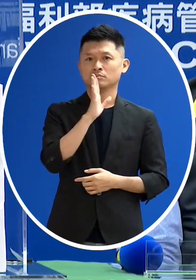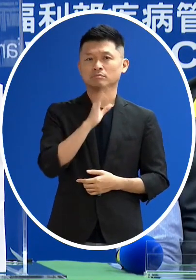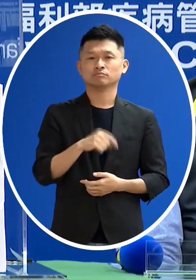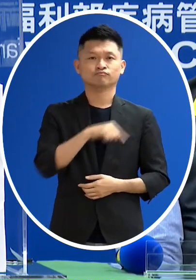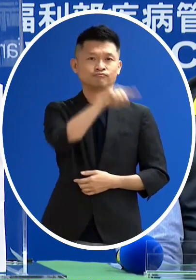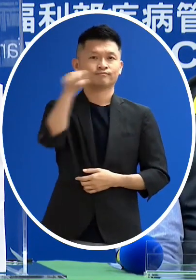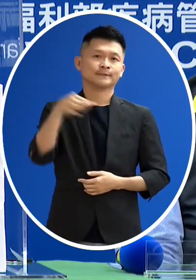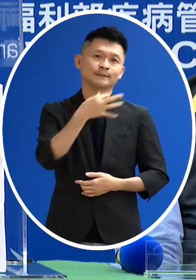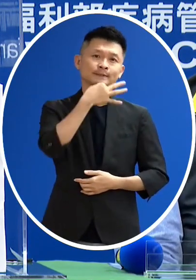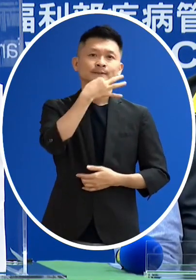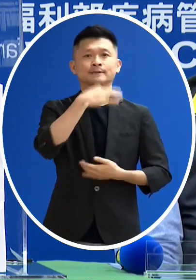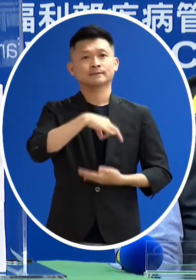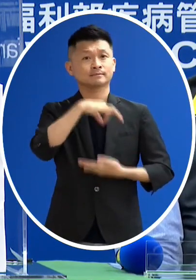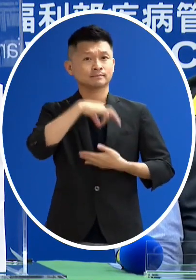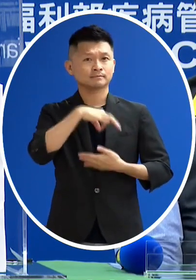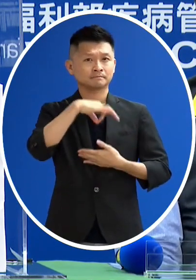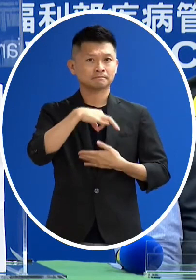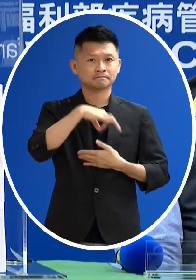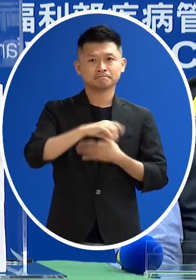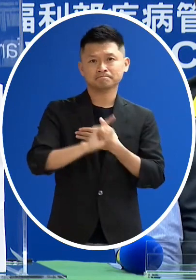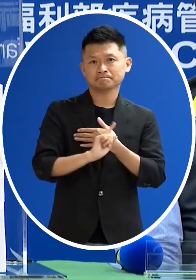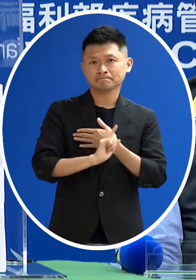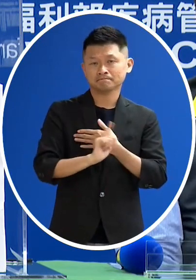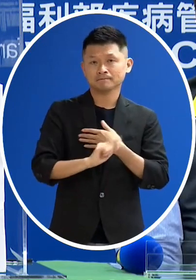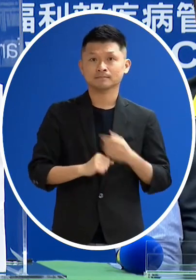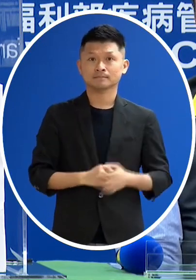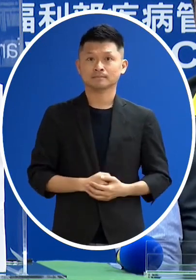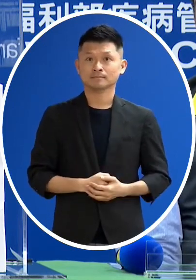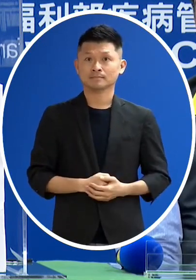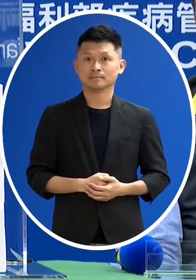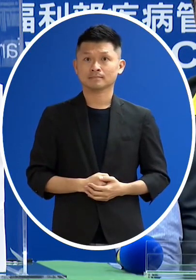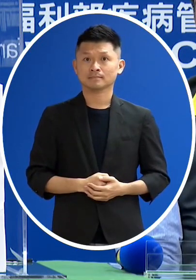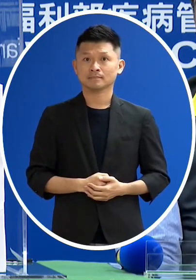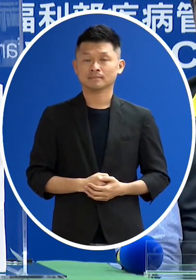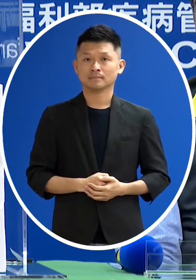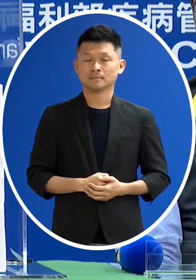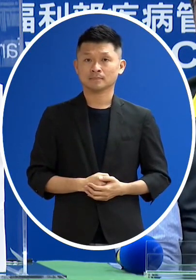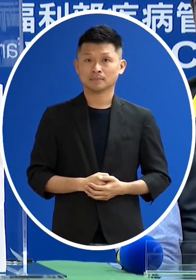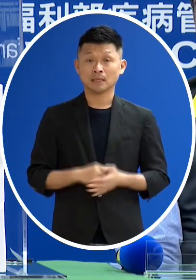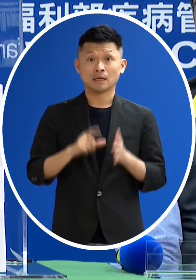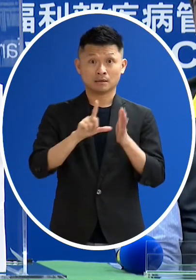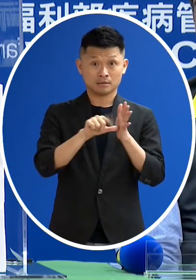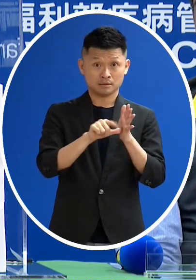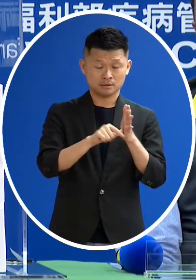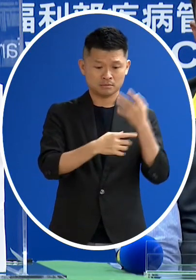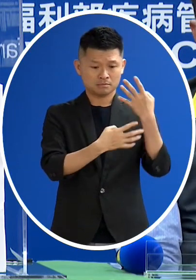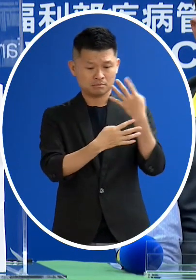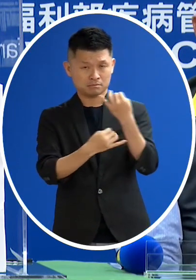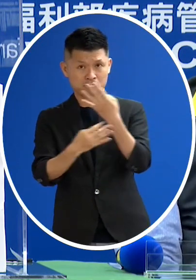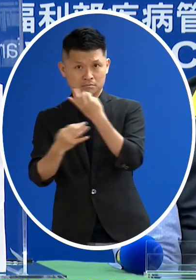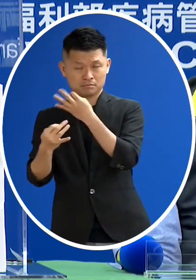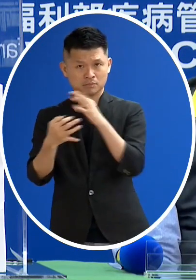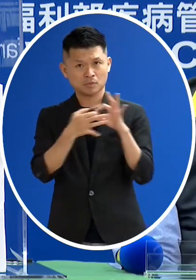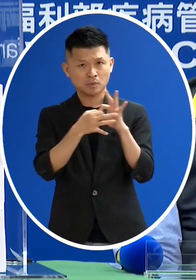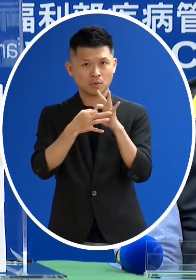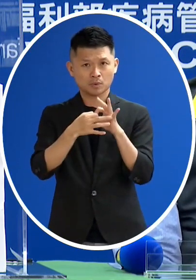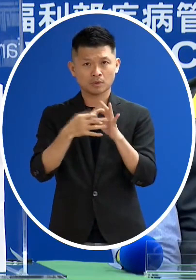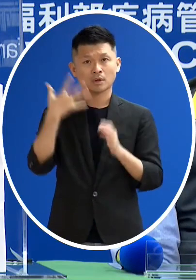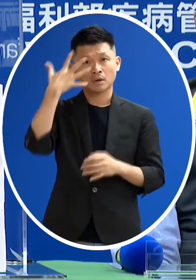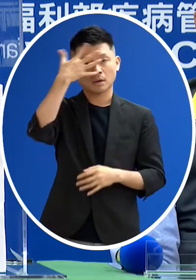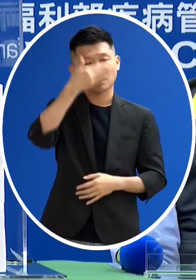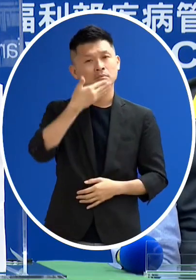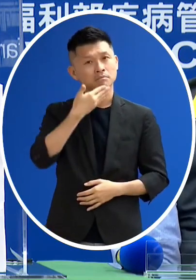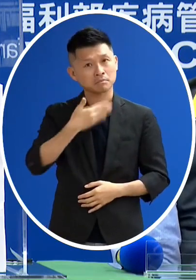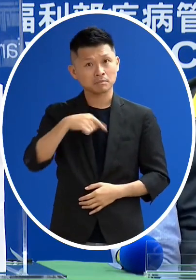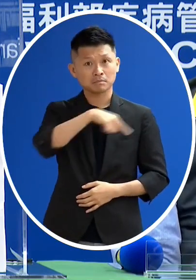也很担心。那不过当然有这个，因为时间序的关系，那高龄者当